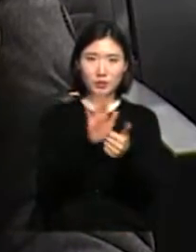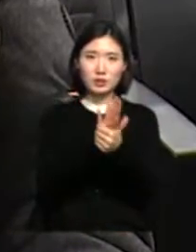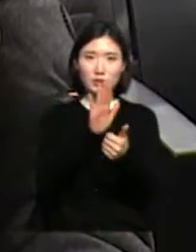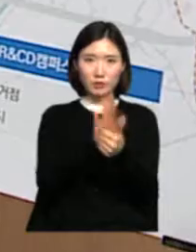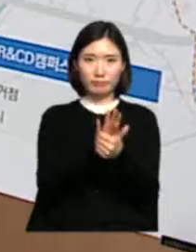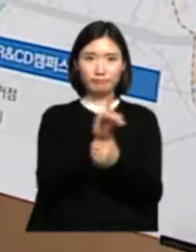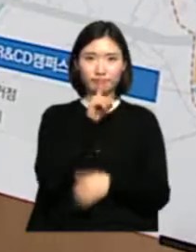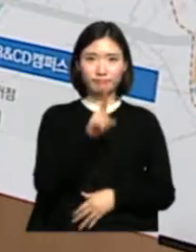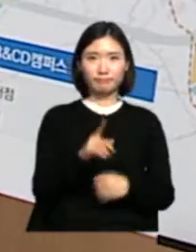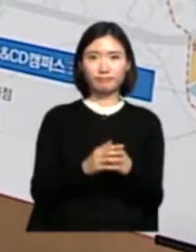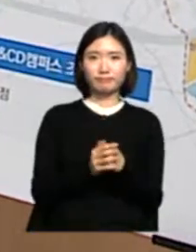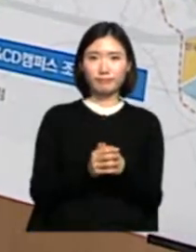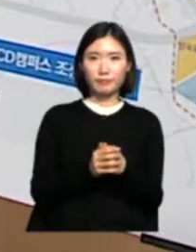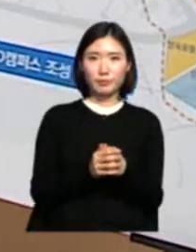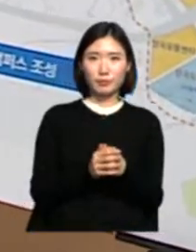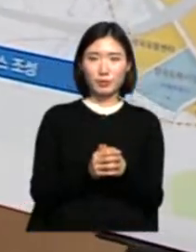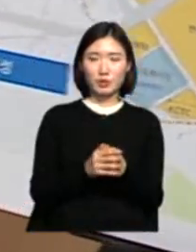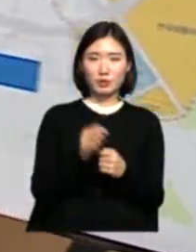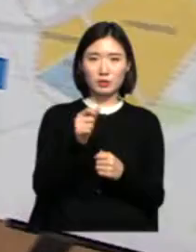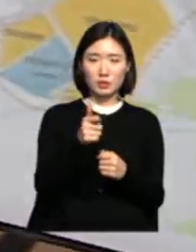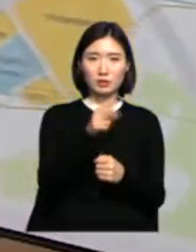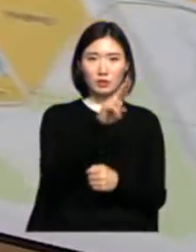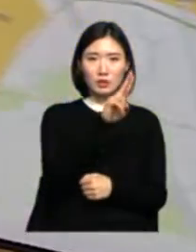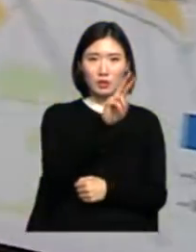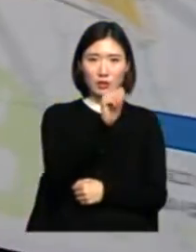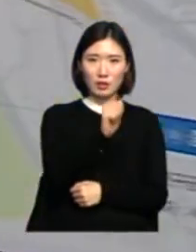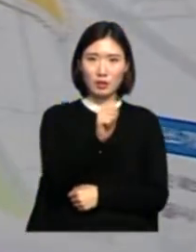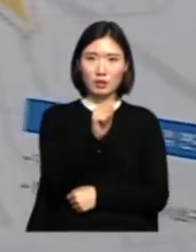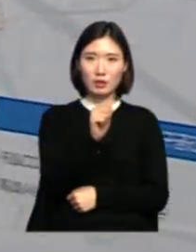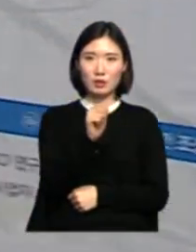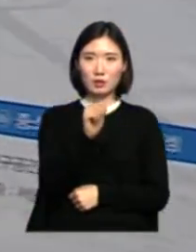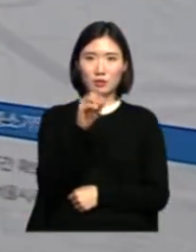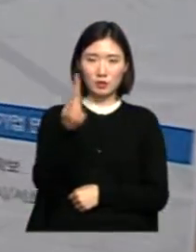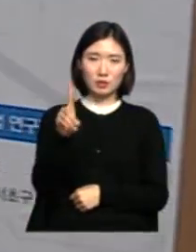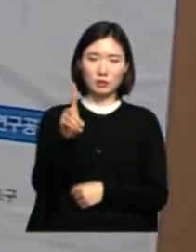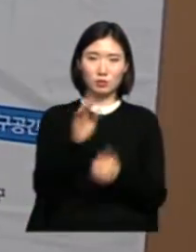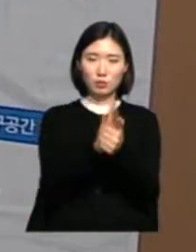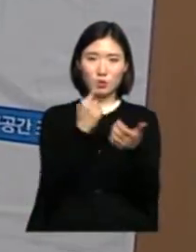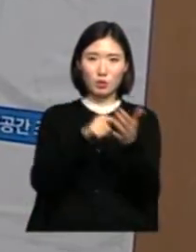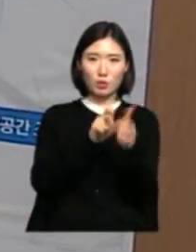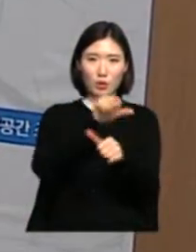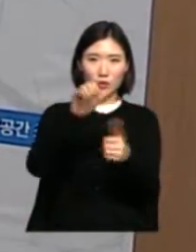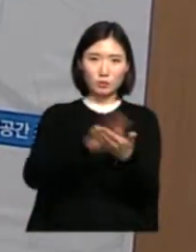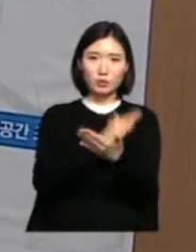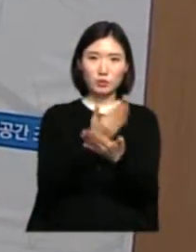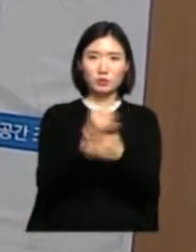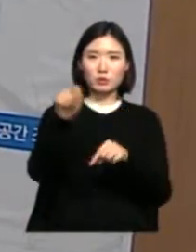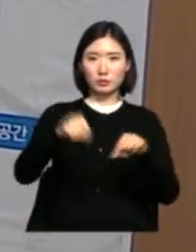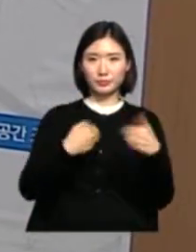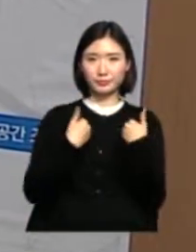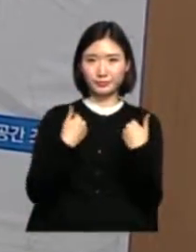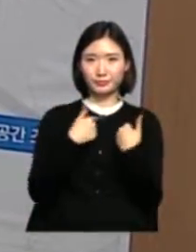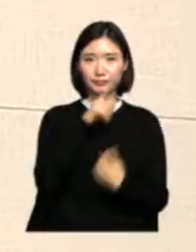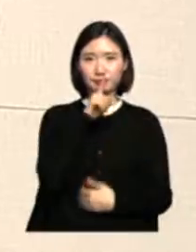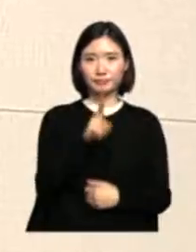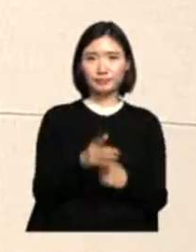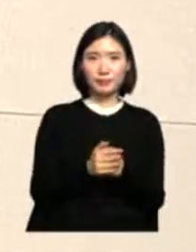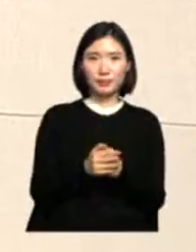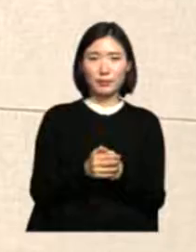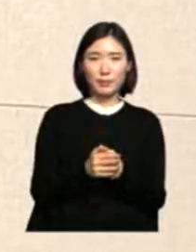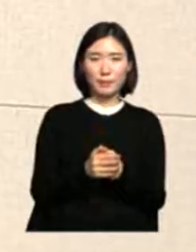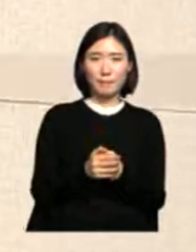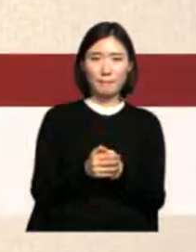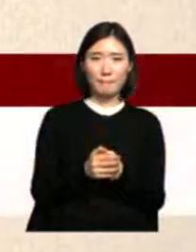예입니다. 따라서 중소 R&D 기업의 정착을 돕는 환경의 조성과 정책이 필요한 상황입니다.